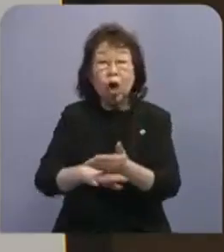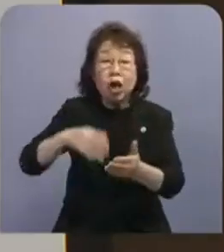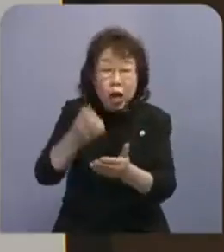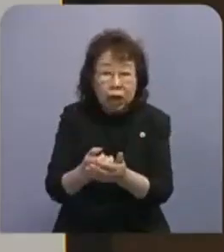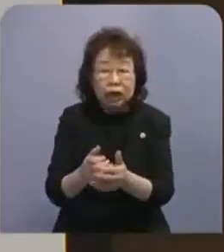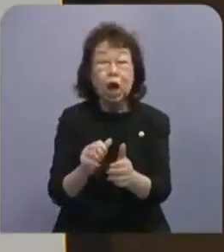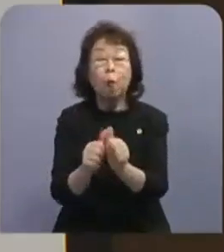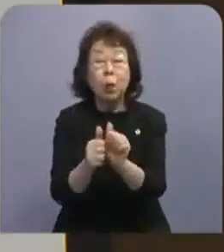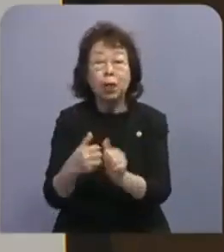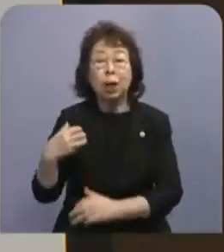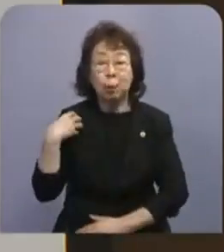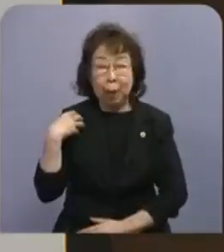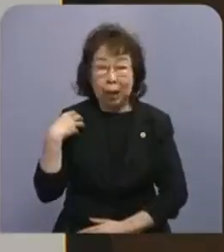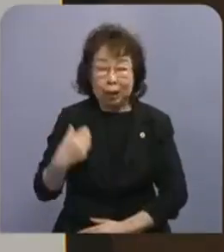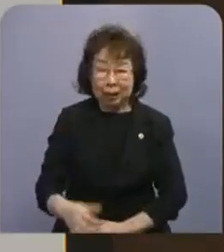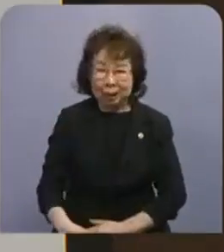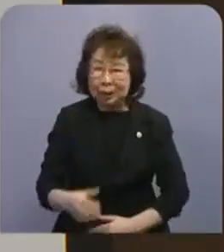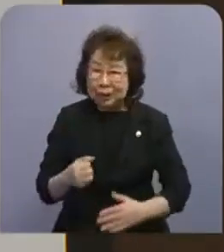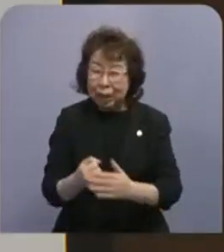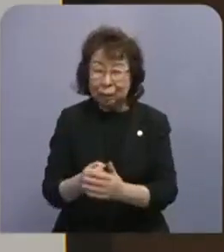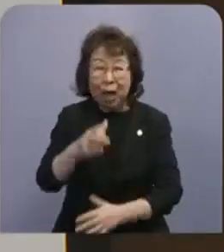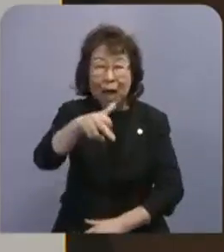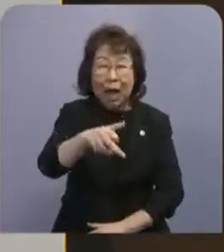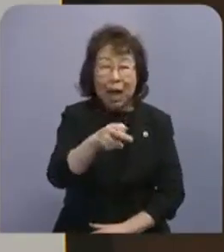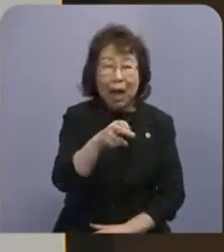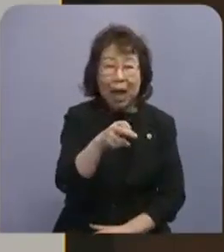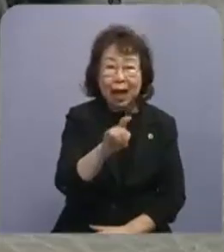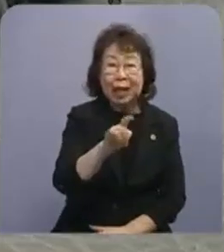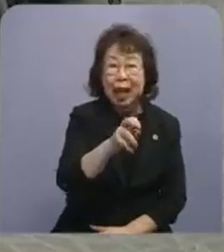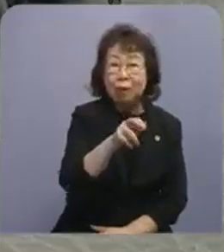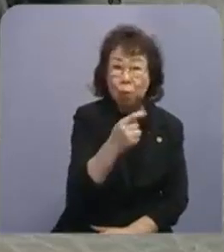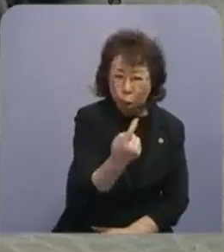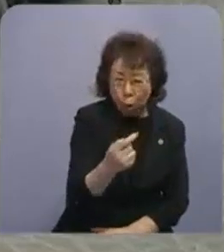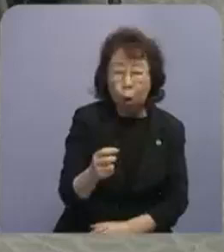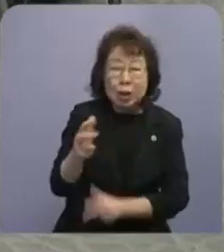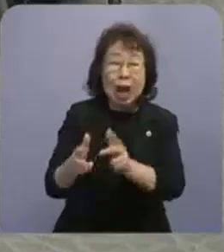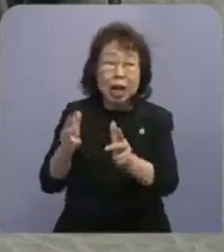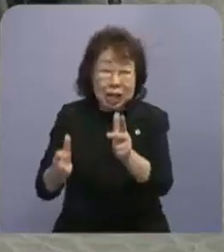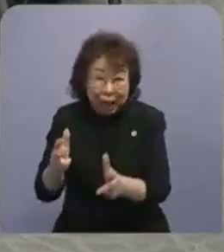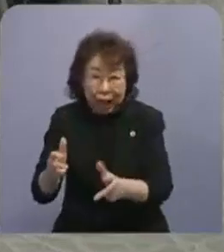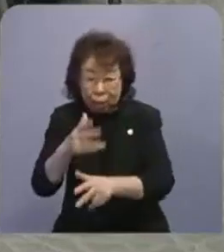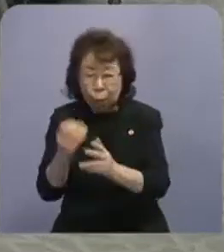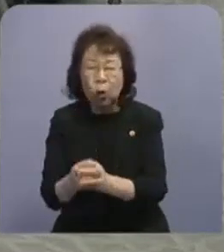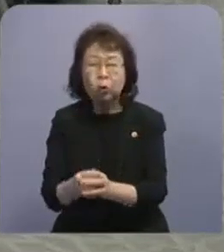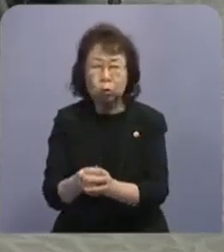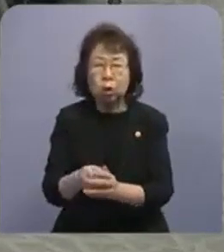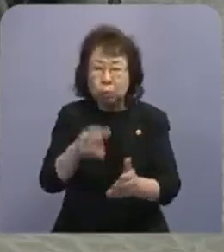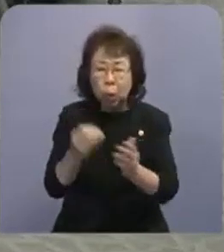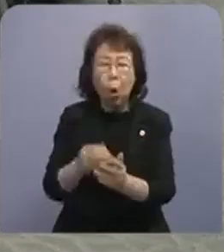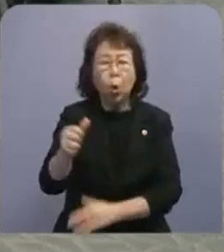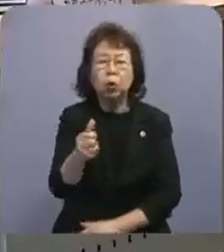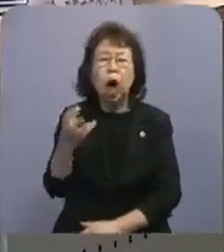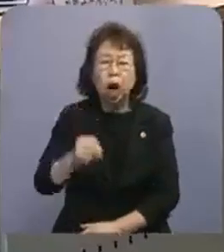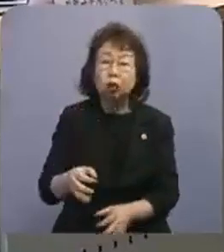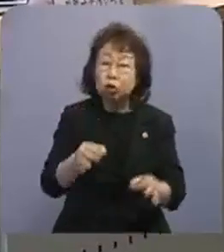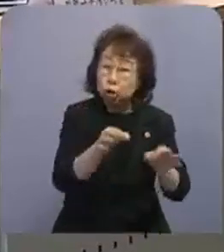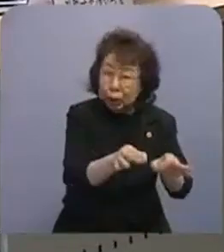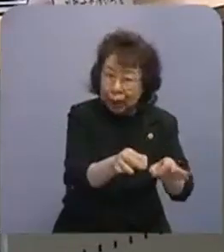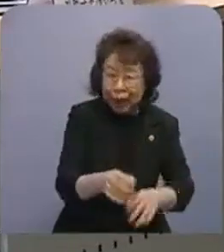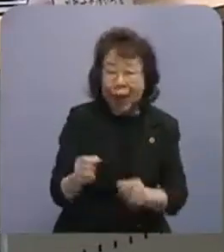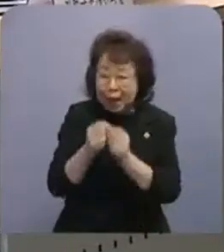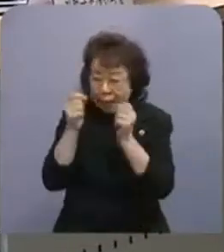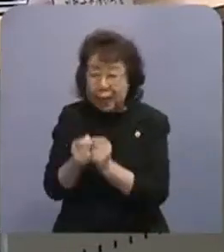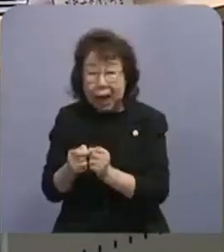운용도 맡게 됐습니다. 우선 캠코와 산업은행, 수출입은행, 기업은행이 정책자금 5천억 원을 출자하고